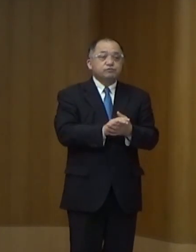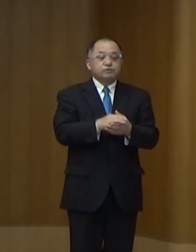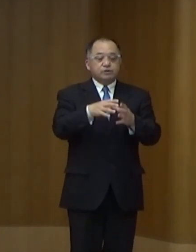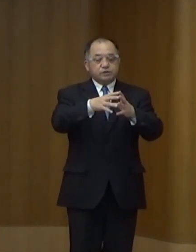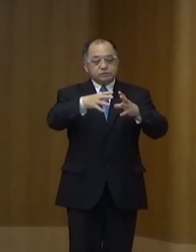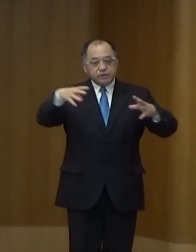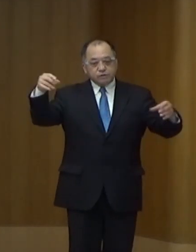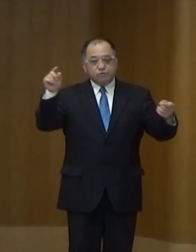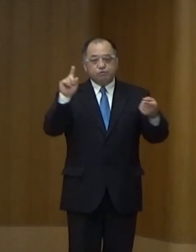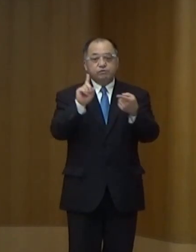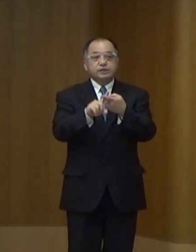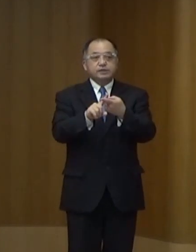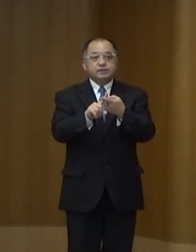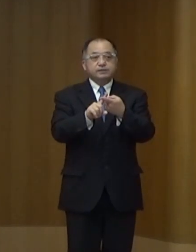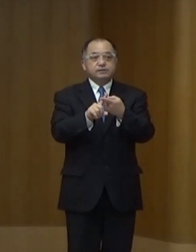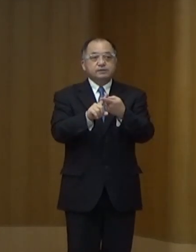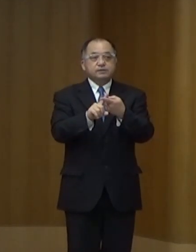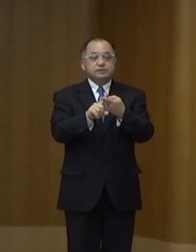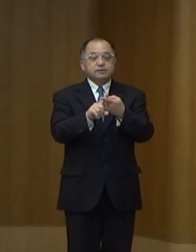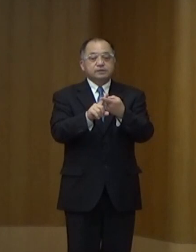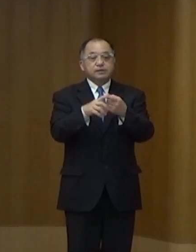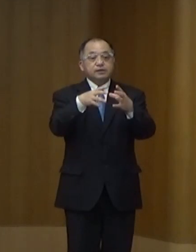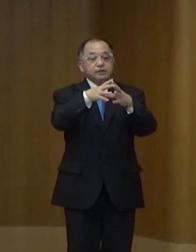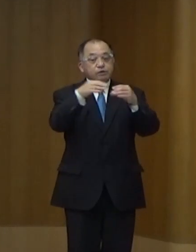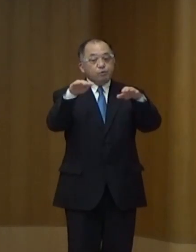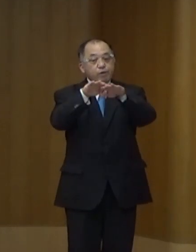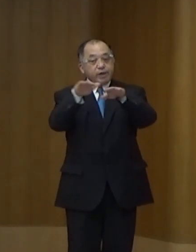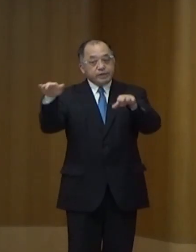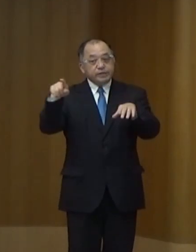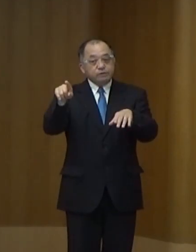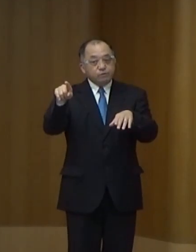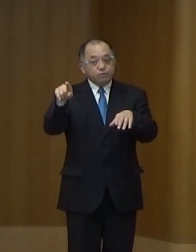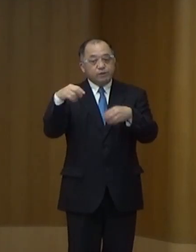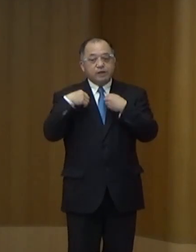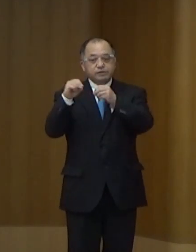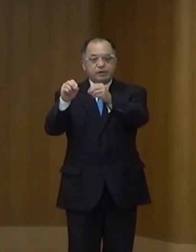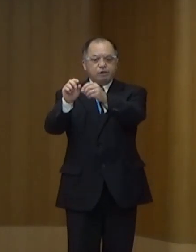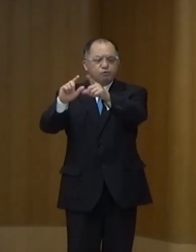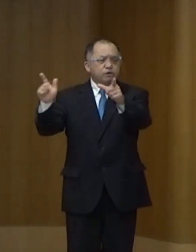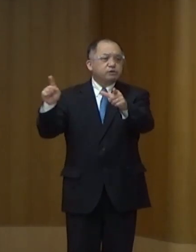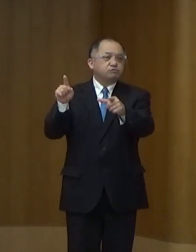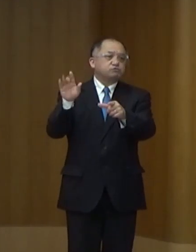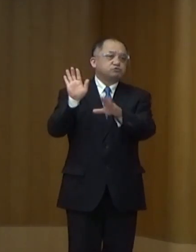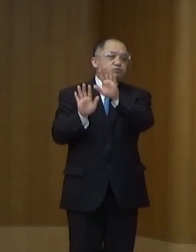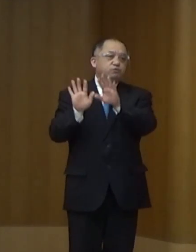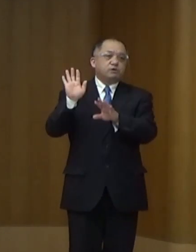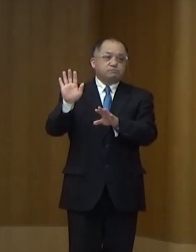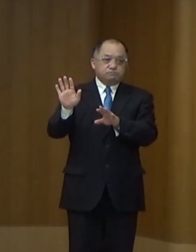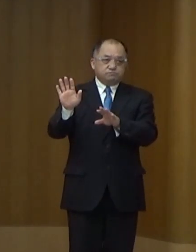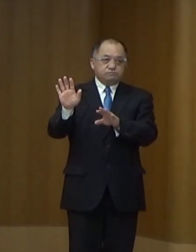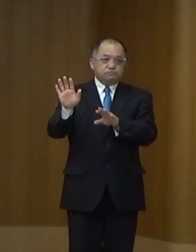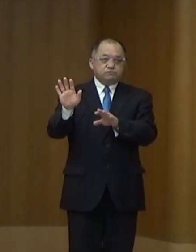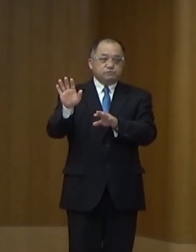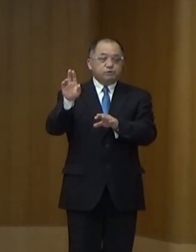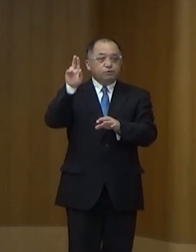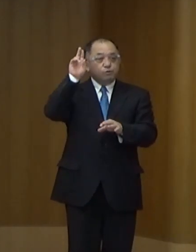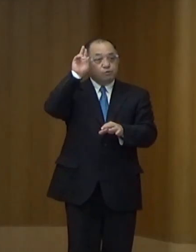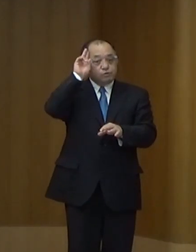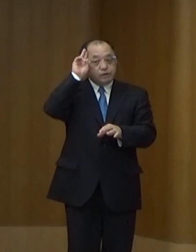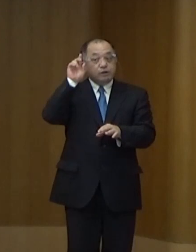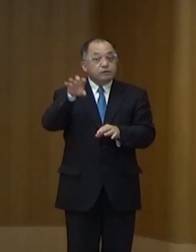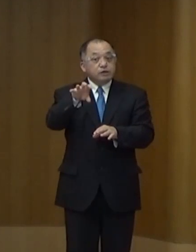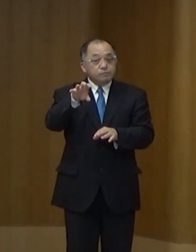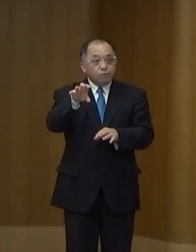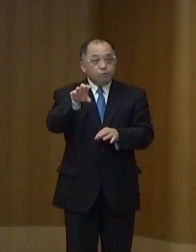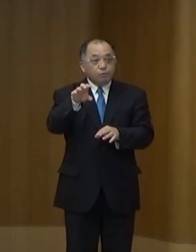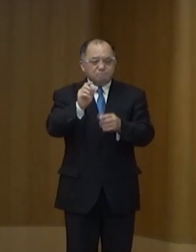全国的に感染、全国平均でありますけれども、感染が増えていると、また例えば大阪などで急激に増え